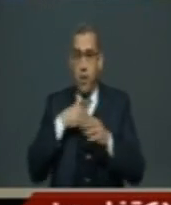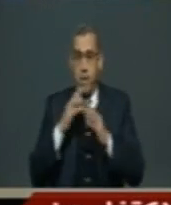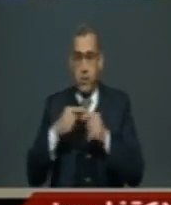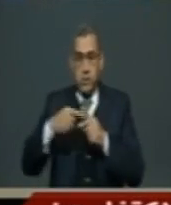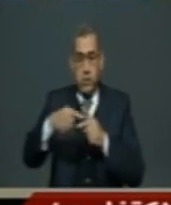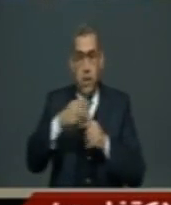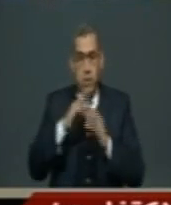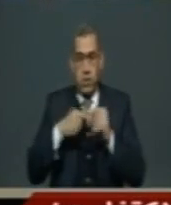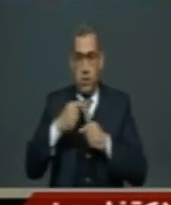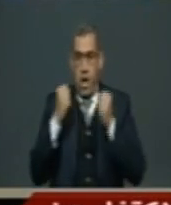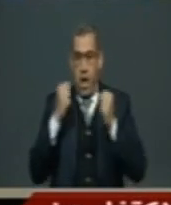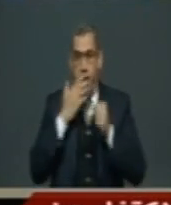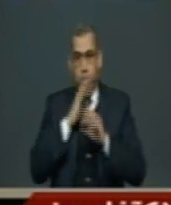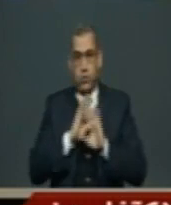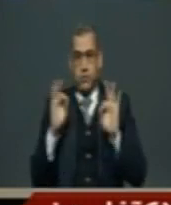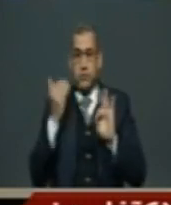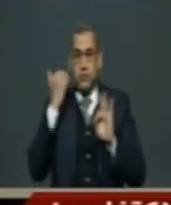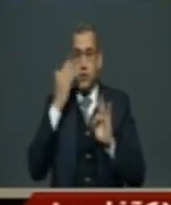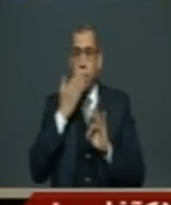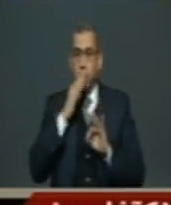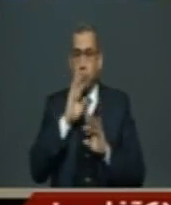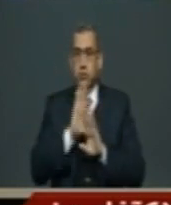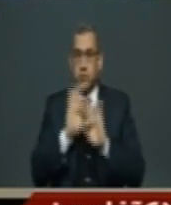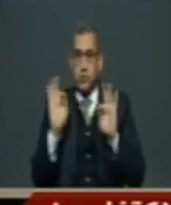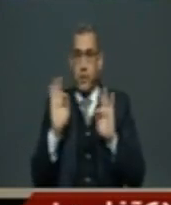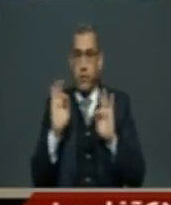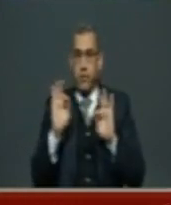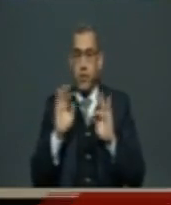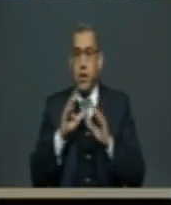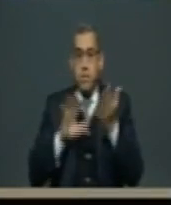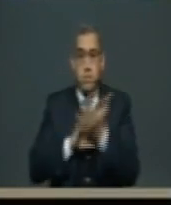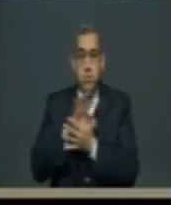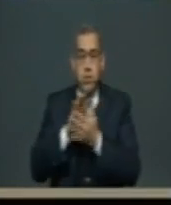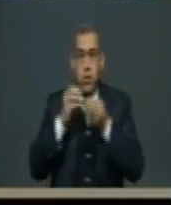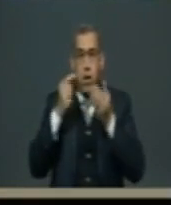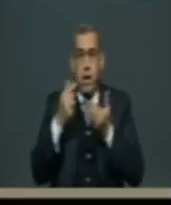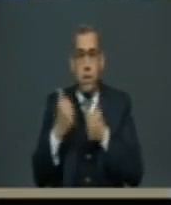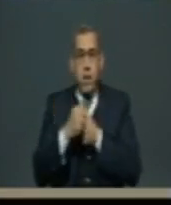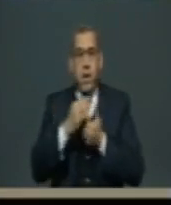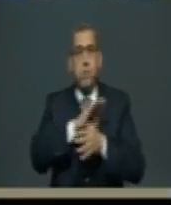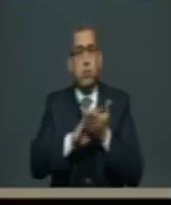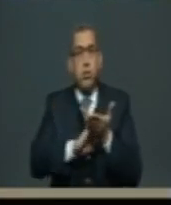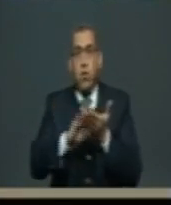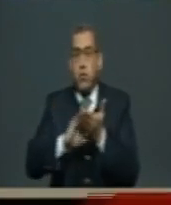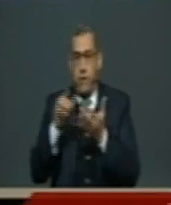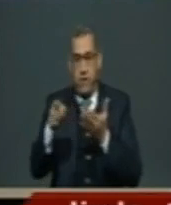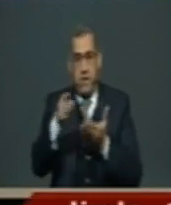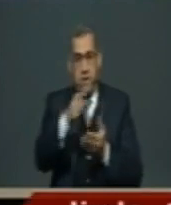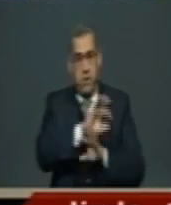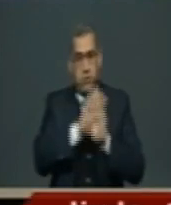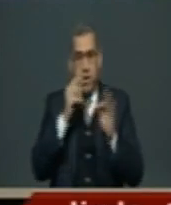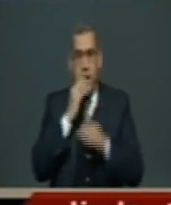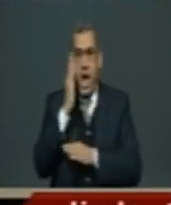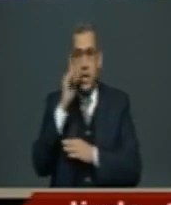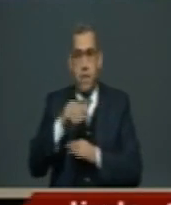جميع الدول، ولكن الحمد لله لم يحدث نقص في السلع الأساسية في